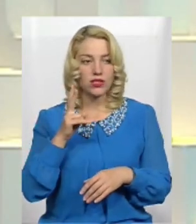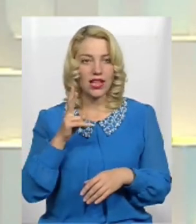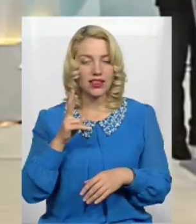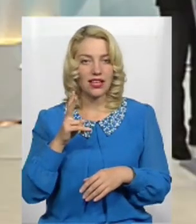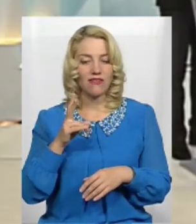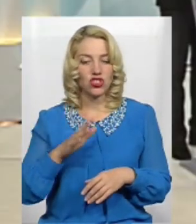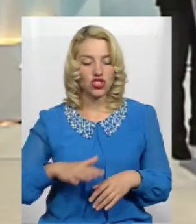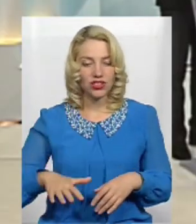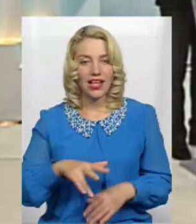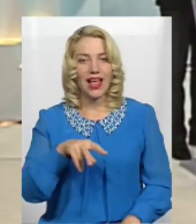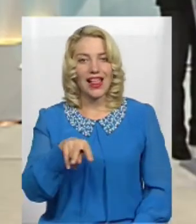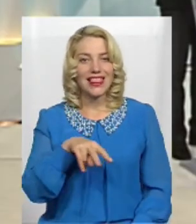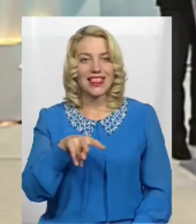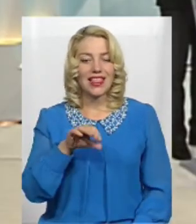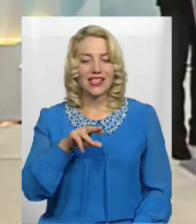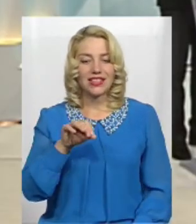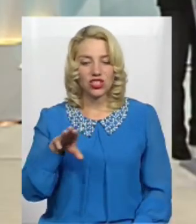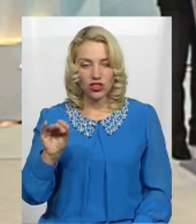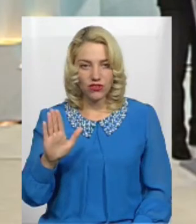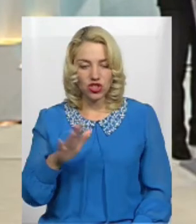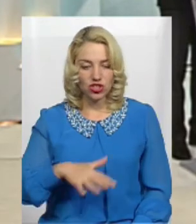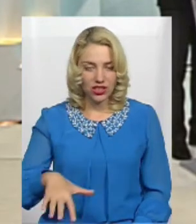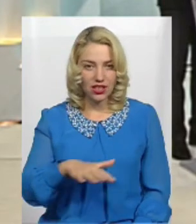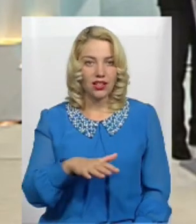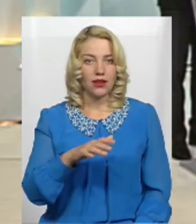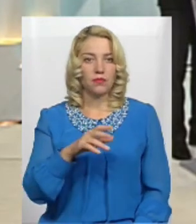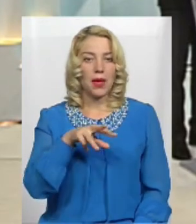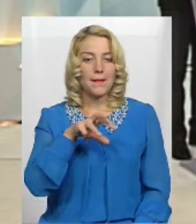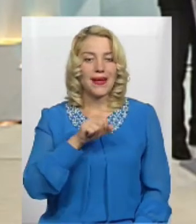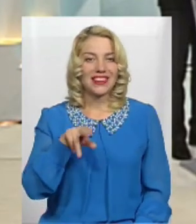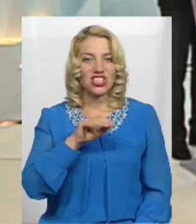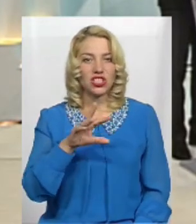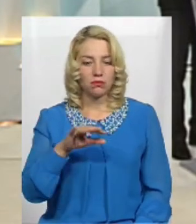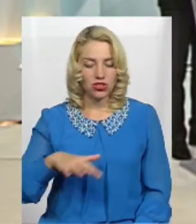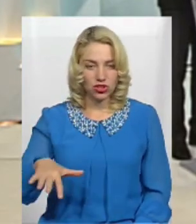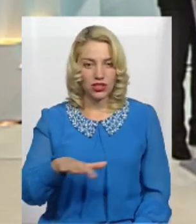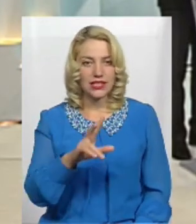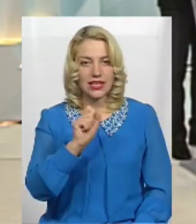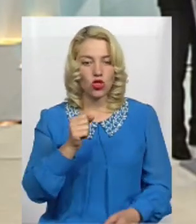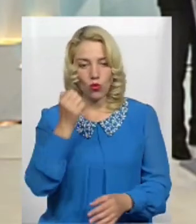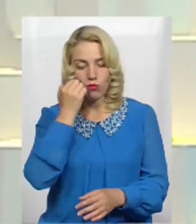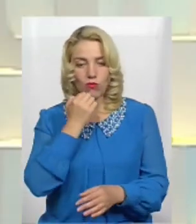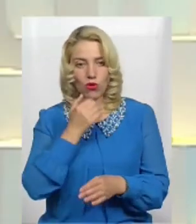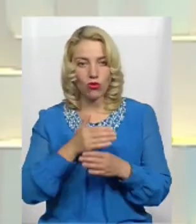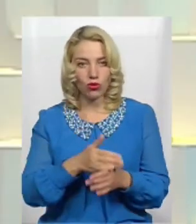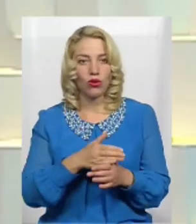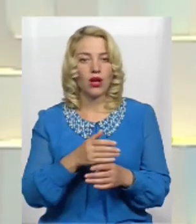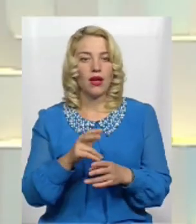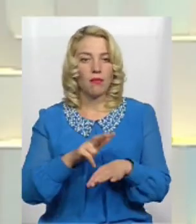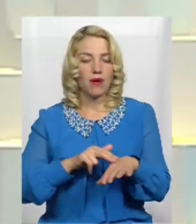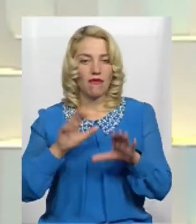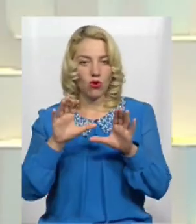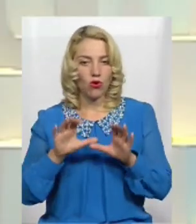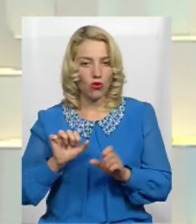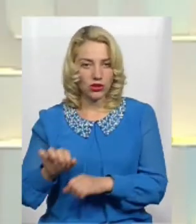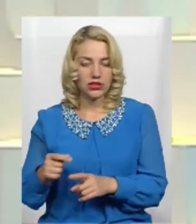Старокостянтинівщини і Летичівщини Меджибіщ, і за допомогою правоохоронців. На сьогоднішній день